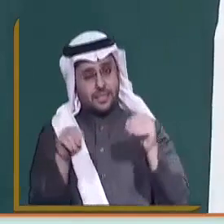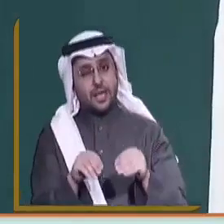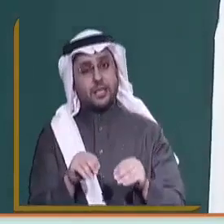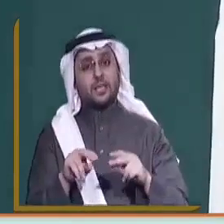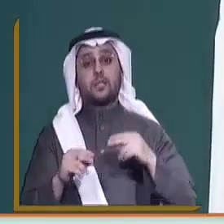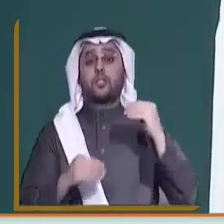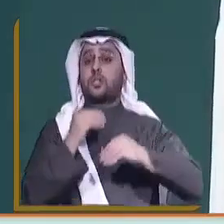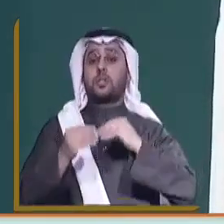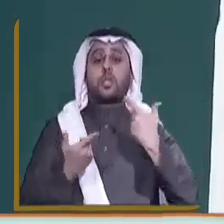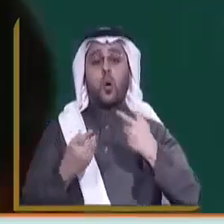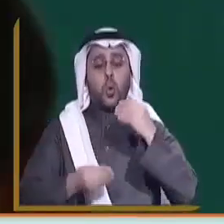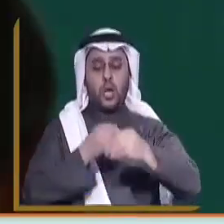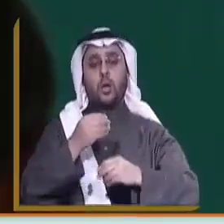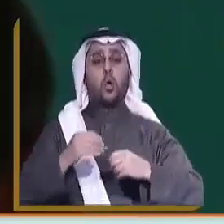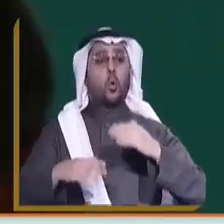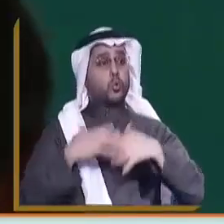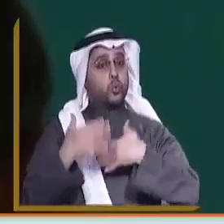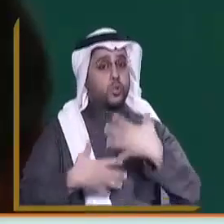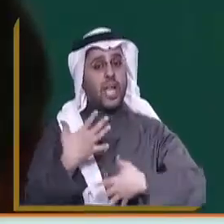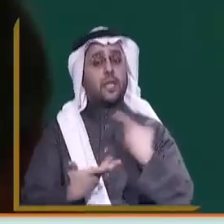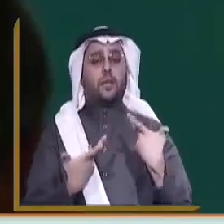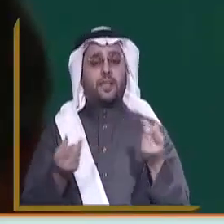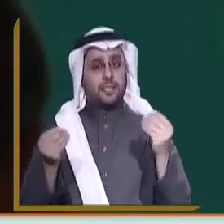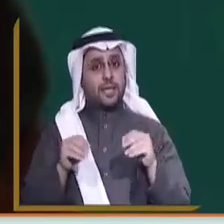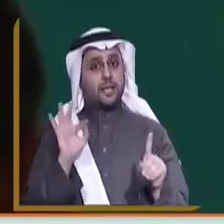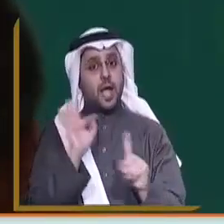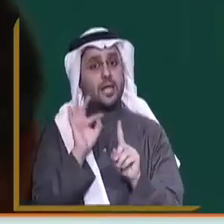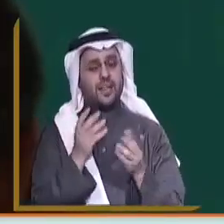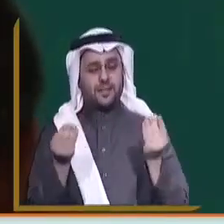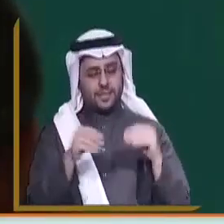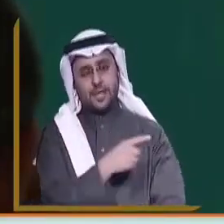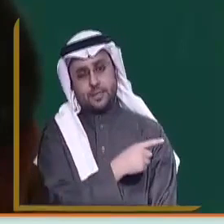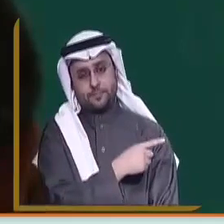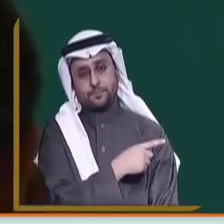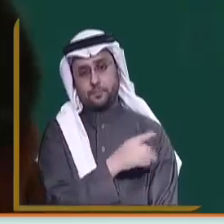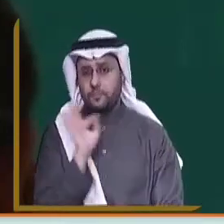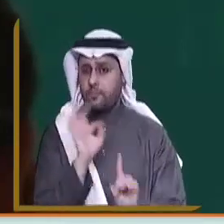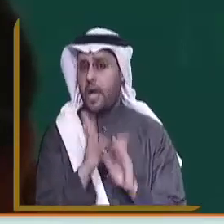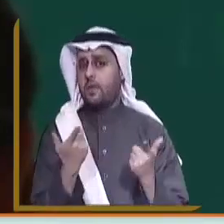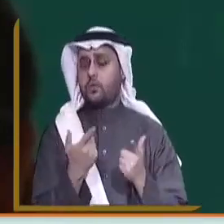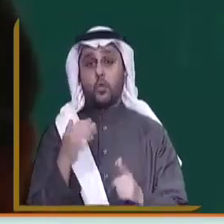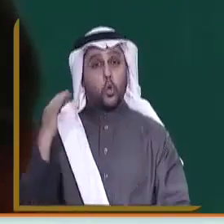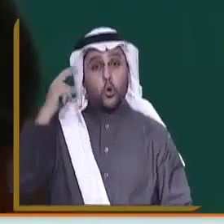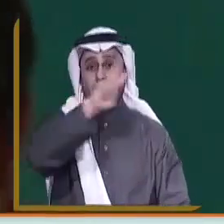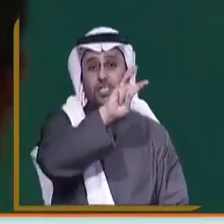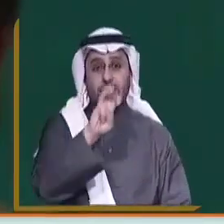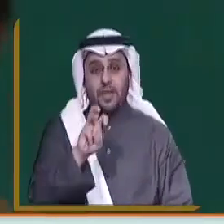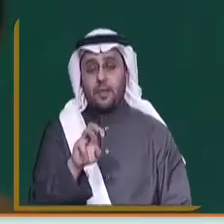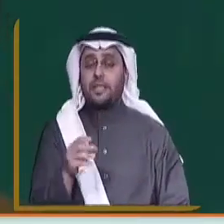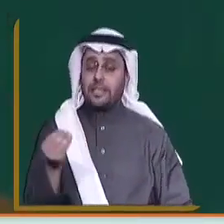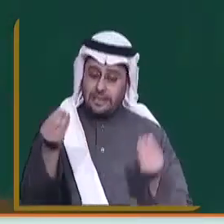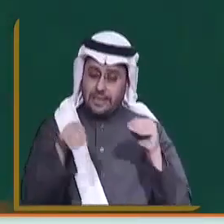وتحسين تحقيقا لاهدافه الاستراتيجيه واسهامات برامج رؤيه المملكه